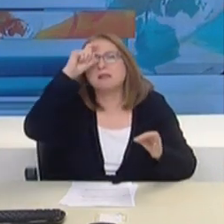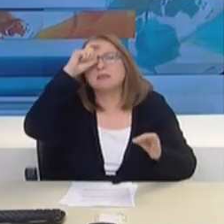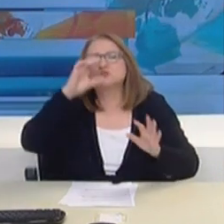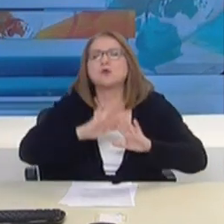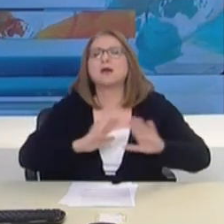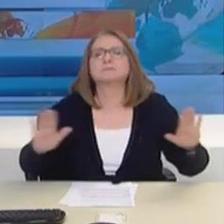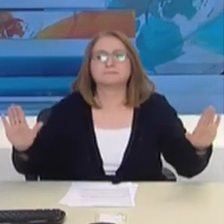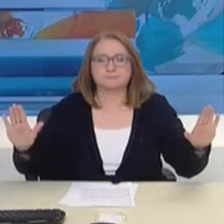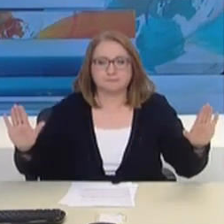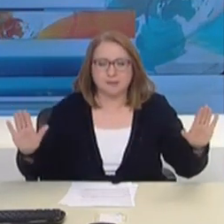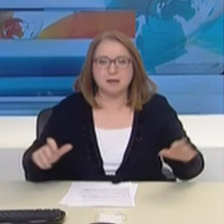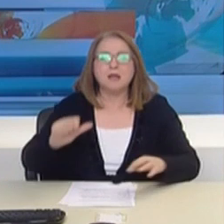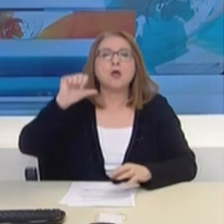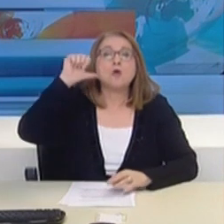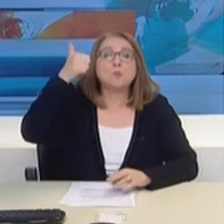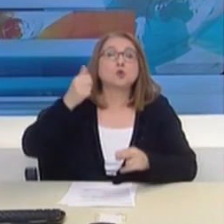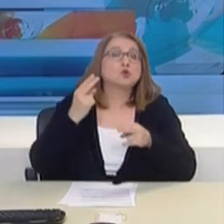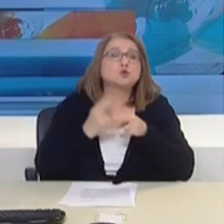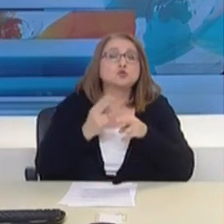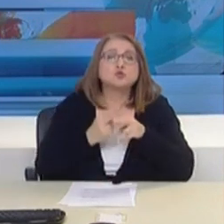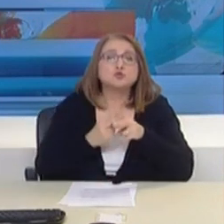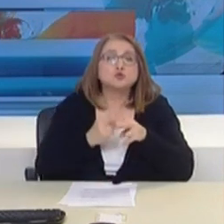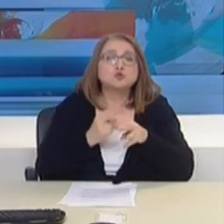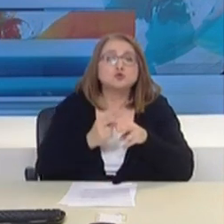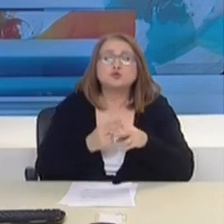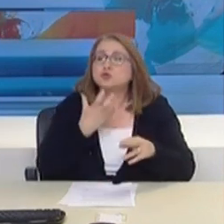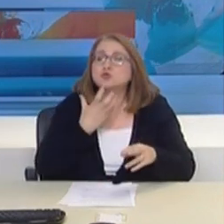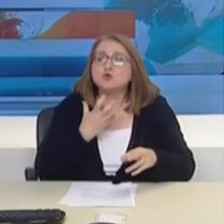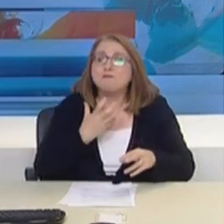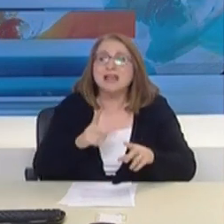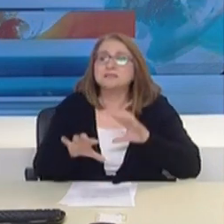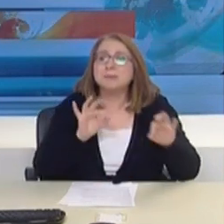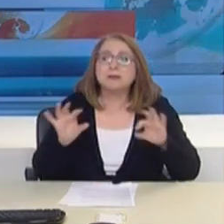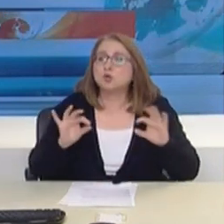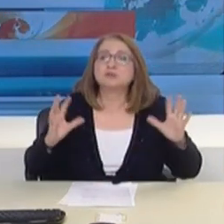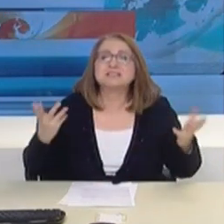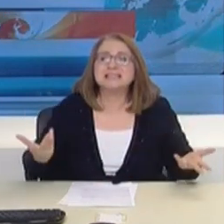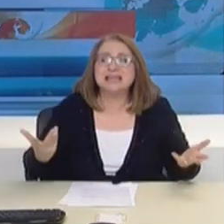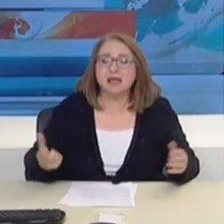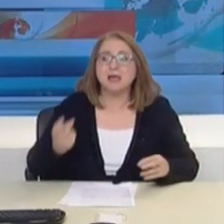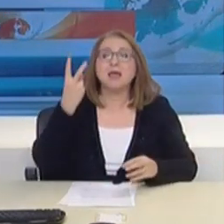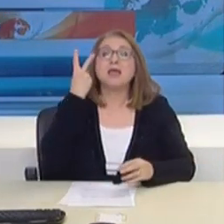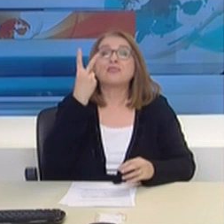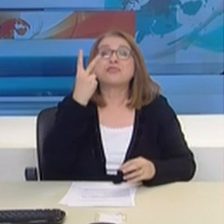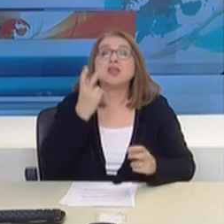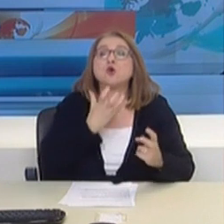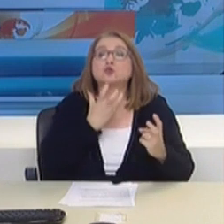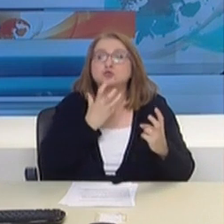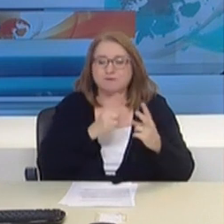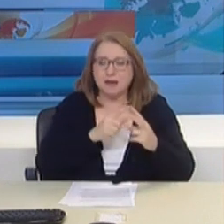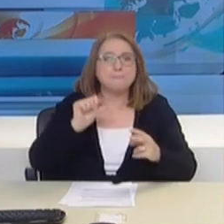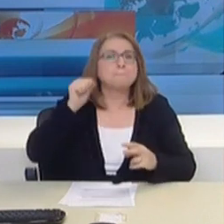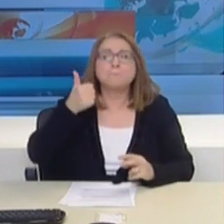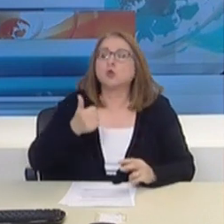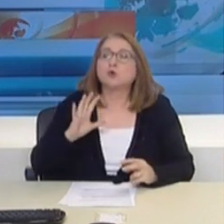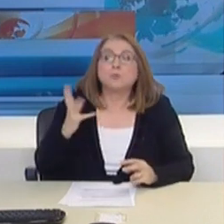Πρώτα, ο αριθμός των σοβαρών περιπτώσεων, που είναι το προϊόν από τα δύο άγνωστα μεγέθη, δηλαδή του πόσοι έχουν